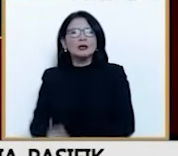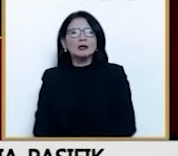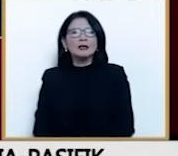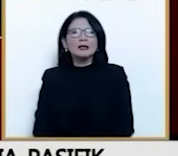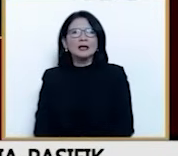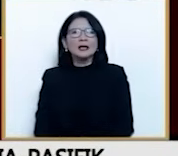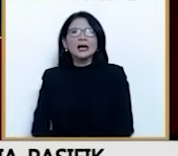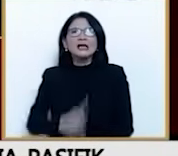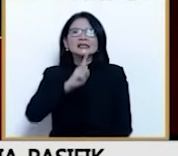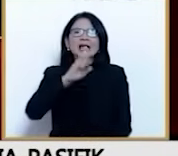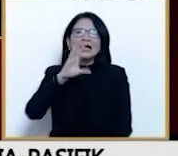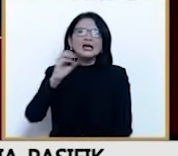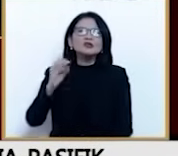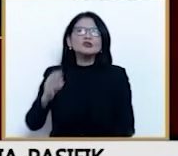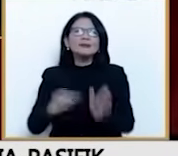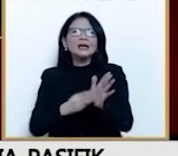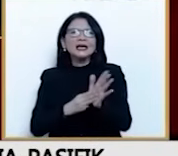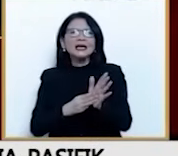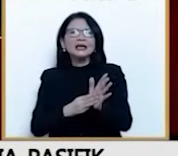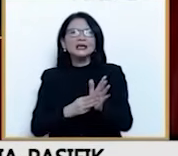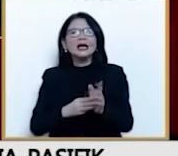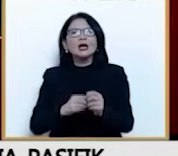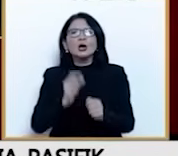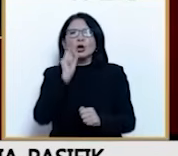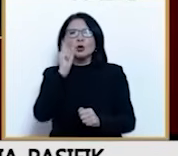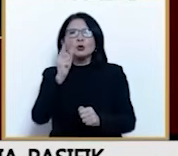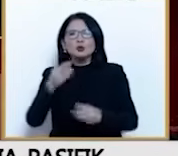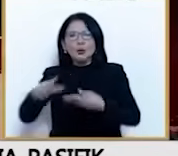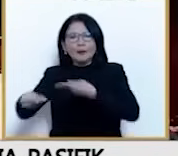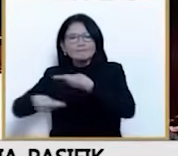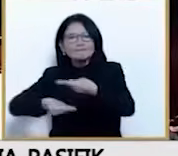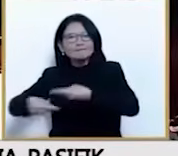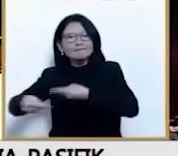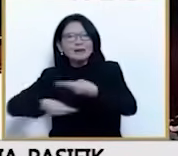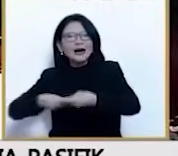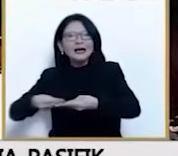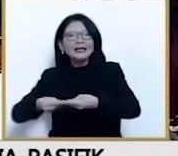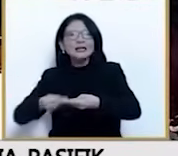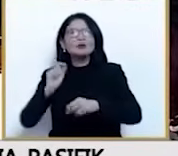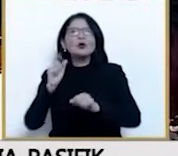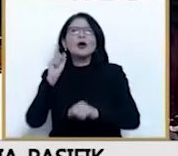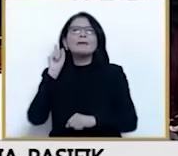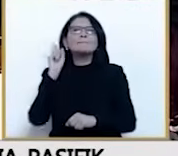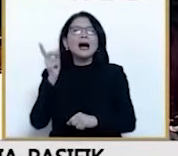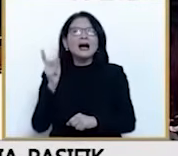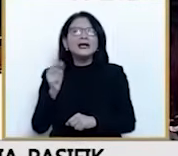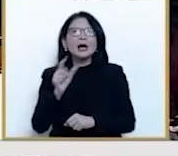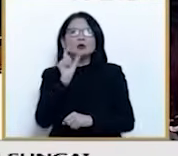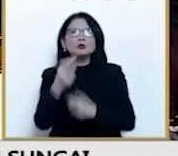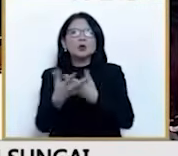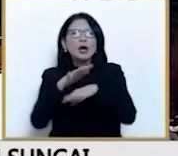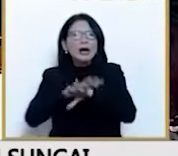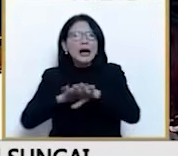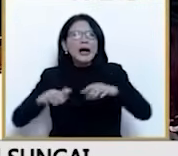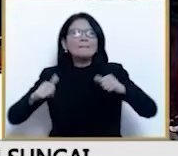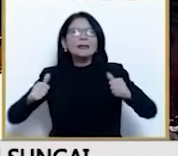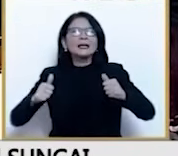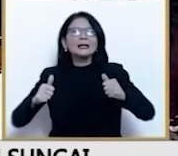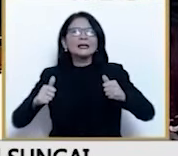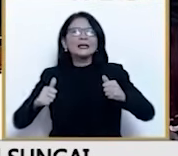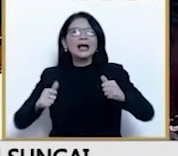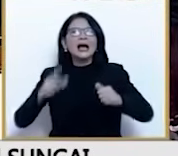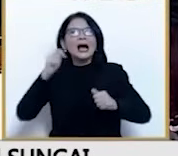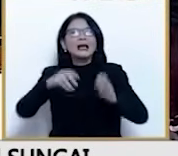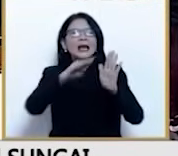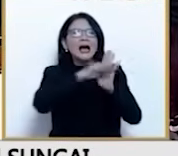ratusan miliar buat para pedagang adalah usul yang sangat berbahaya bagi keamanan nasional. Kenapa? Karena ada aturan